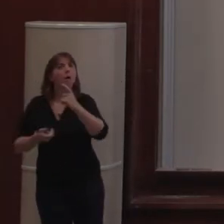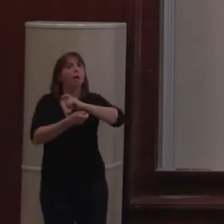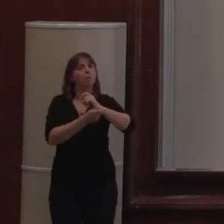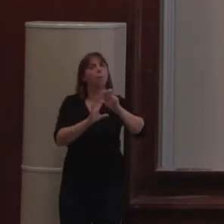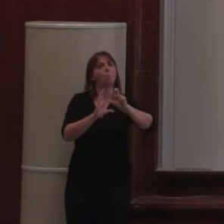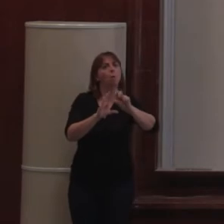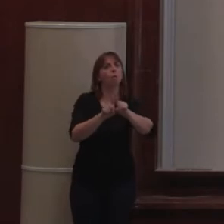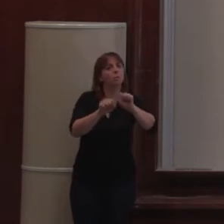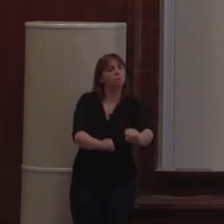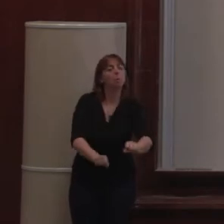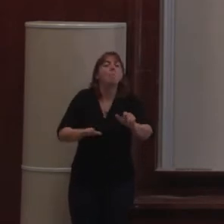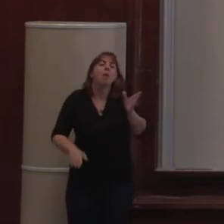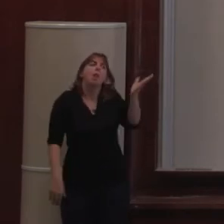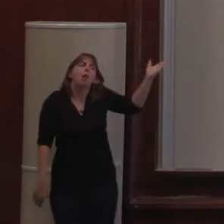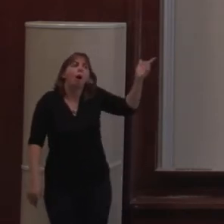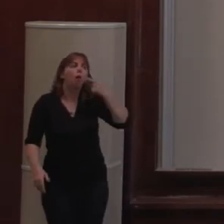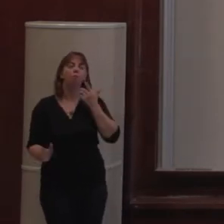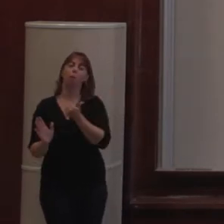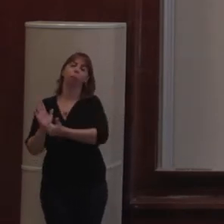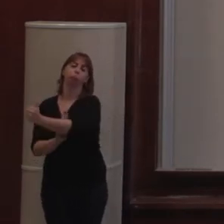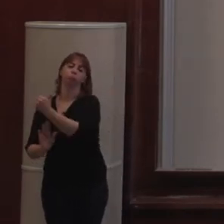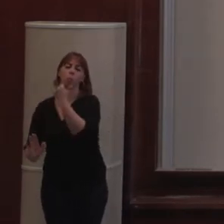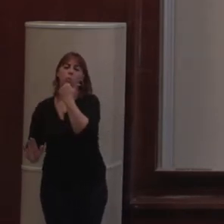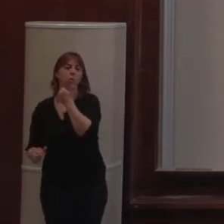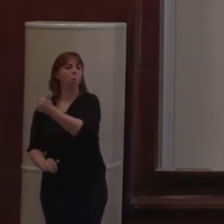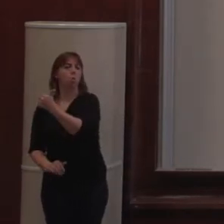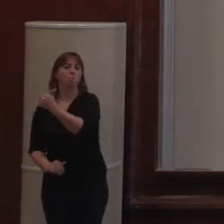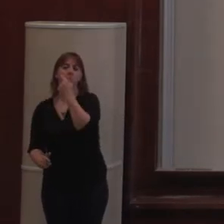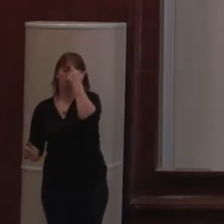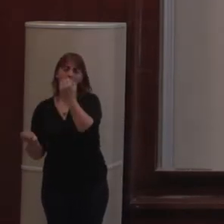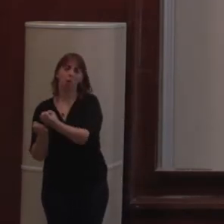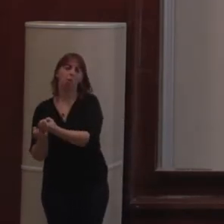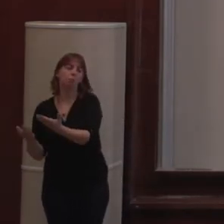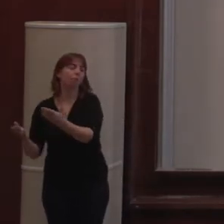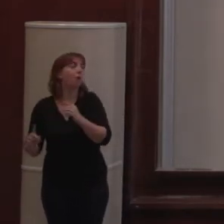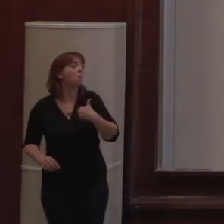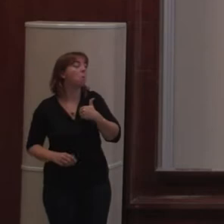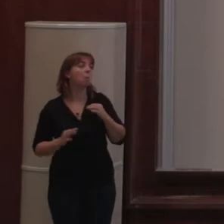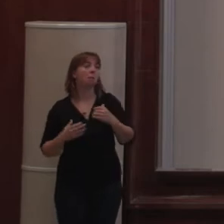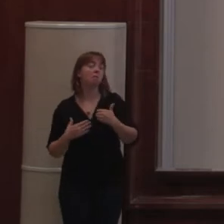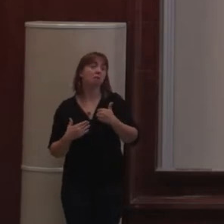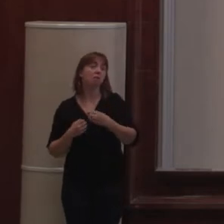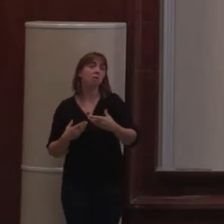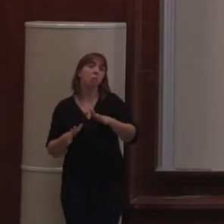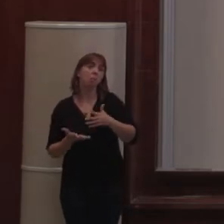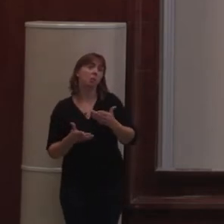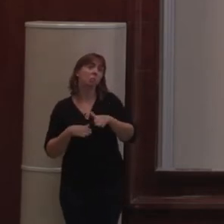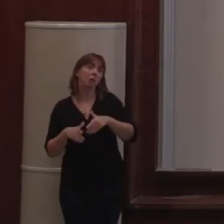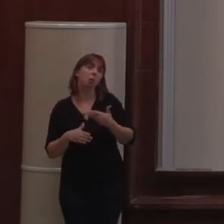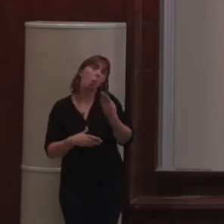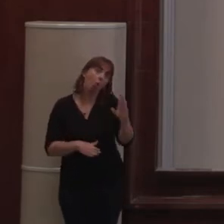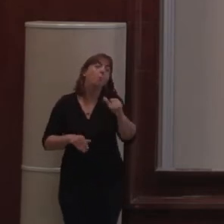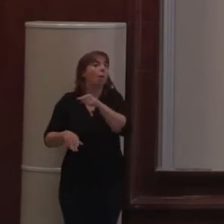Mais là, l'idée, c'est de laisser l'utilisateur configurer les choses comme il le souhaite. En tant que développeur, je n'aurais pas tendance à le faire de cette manière, bien entendu. Et donc, vous voyez, tout de suite, là,